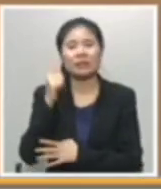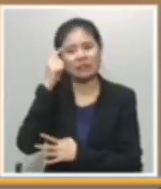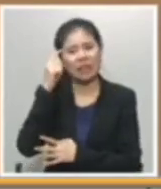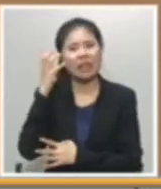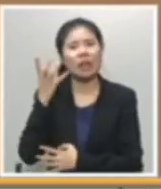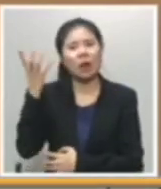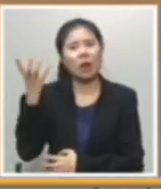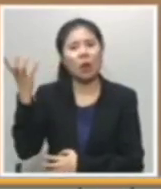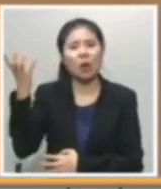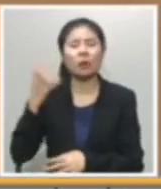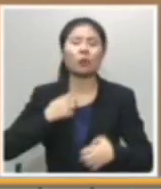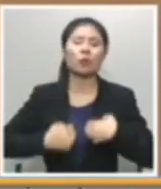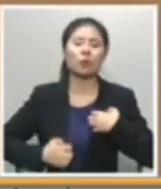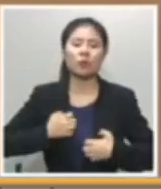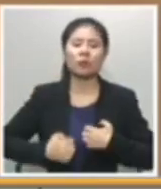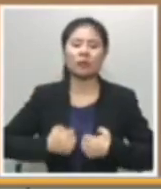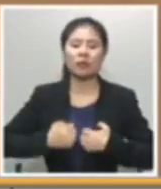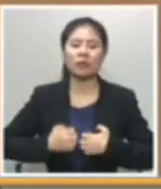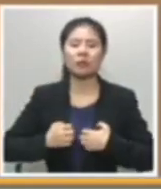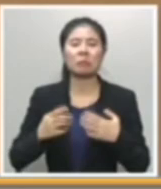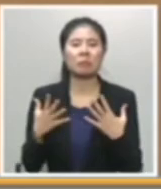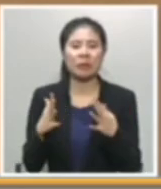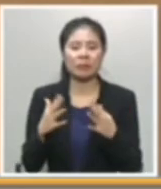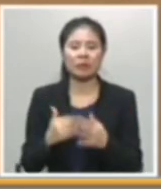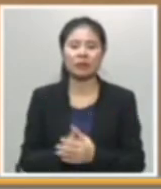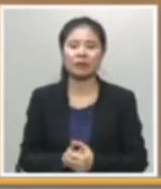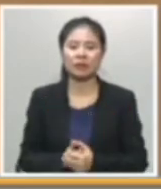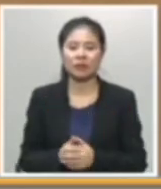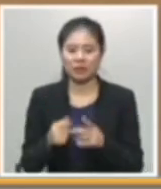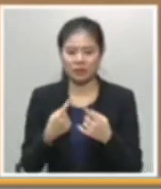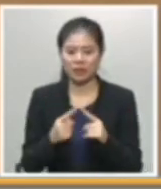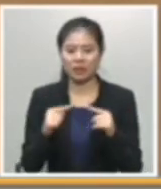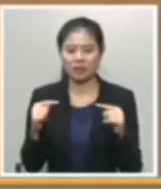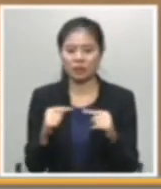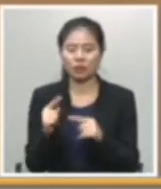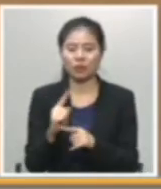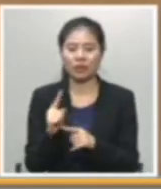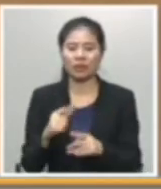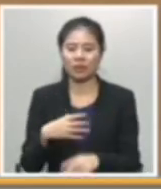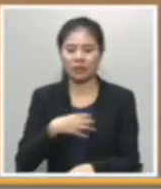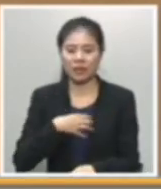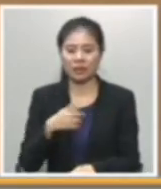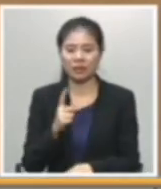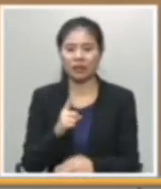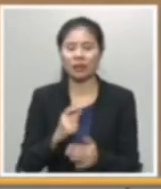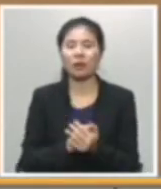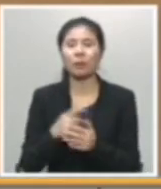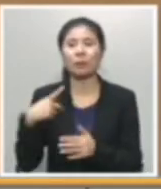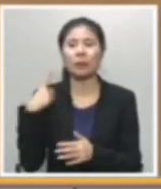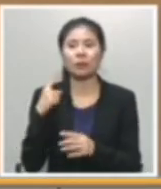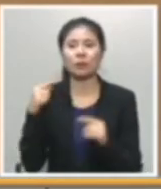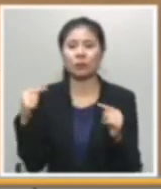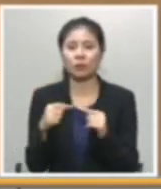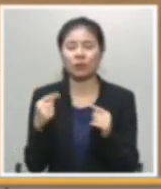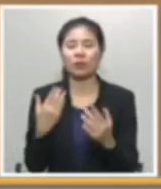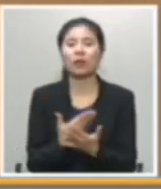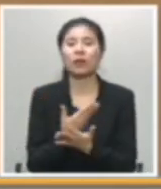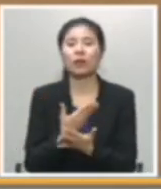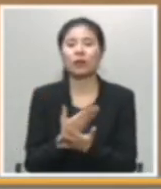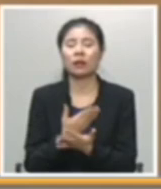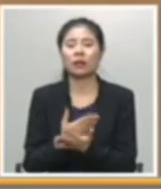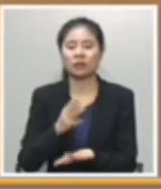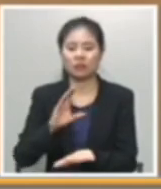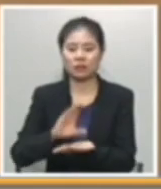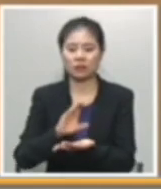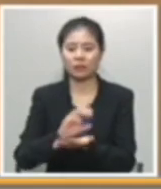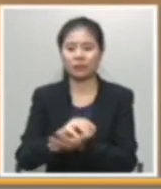และไม่ได้หงุดหงิดไม่ได้มีคติอะไรกับท่านเสรีพิสุทธิ์ครับแต่เพียงแต่ว่าอยากให้เกิดประโยชน์กับงบประมาณของพวกเราเช่นท่านเสรี